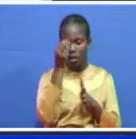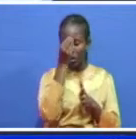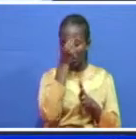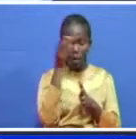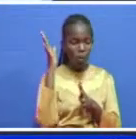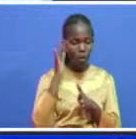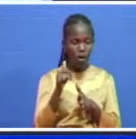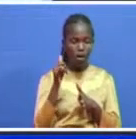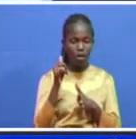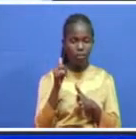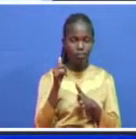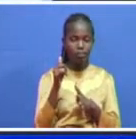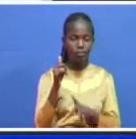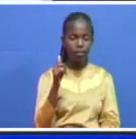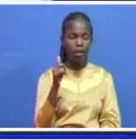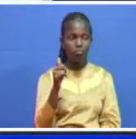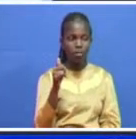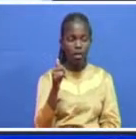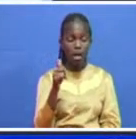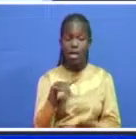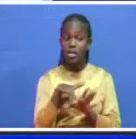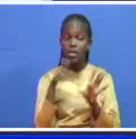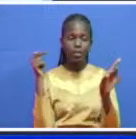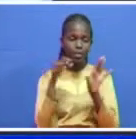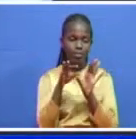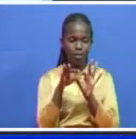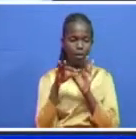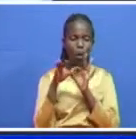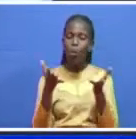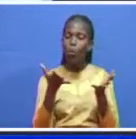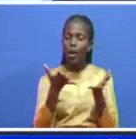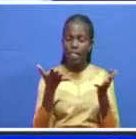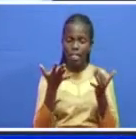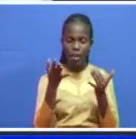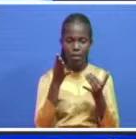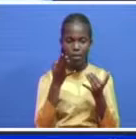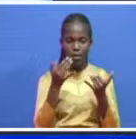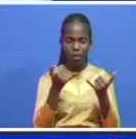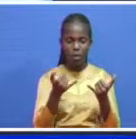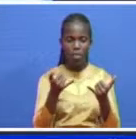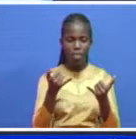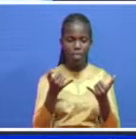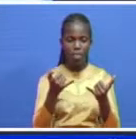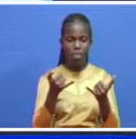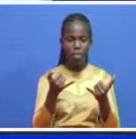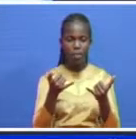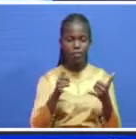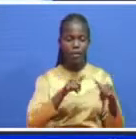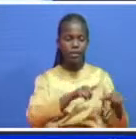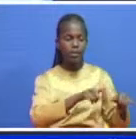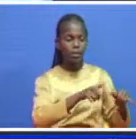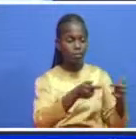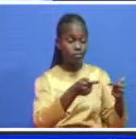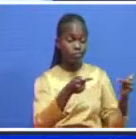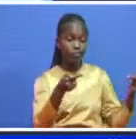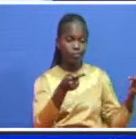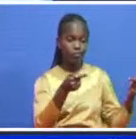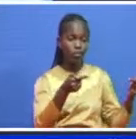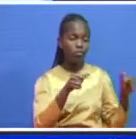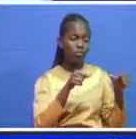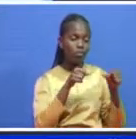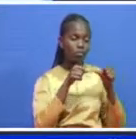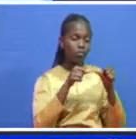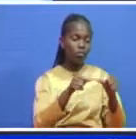ungua ngwatanio ya Azimio wa Kenya Alliance. Walama lasmiki kana meulasmika kwende ya kuikala galikoni ya